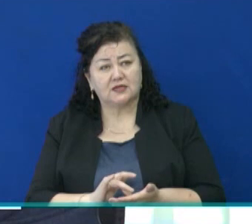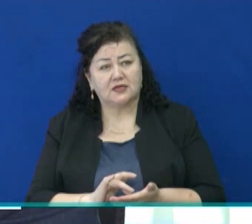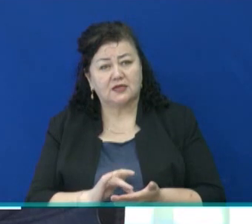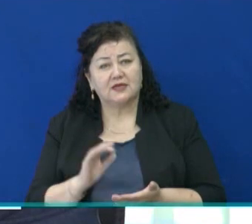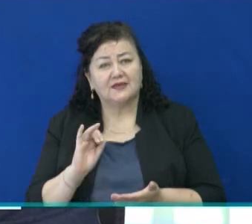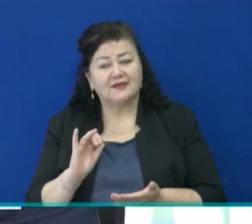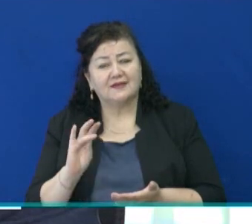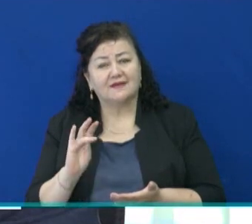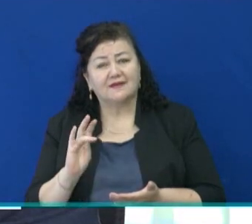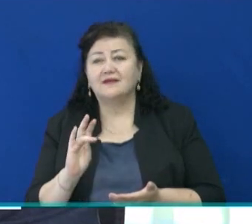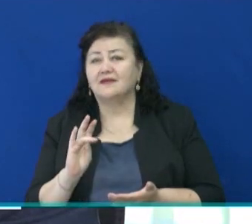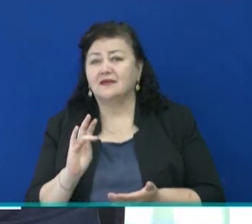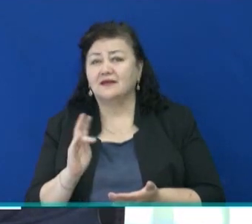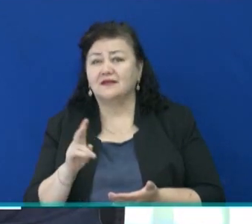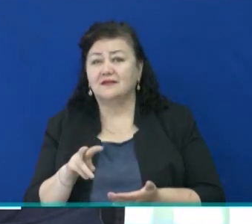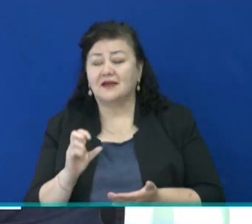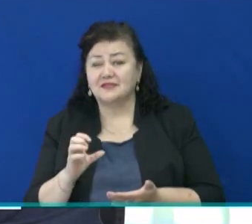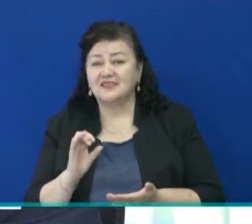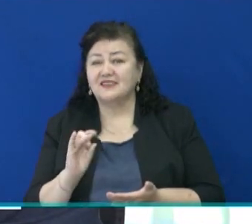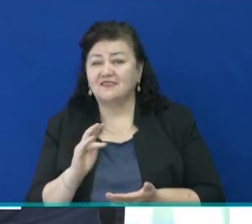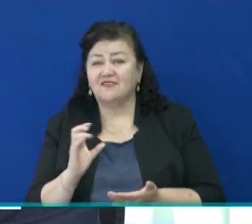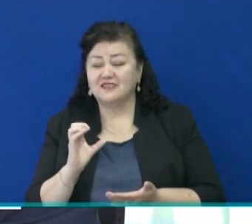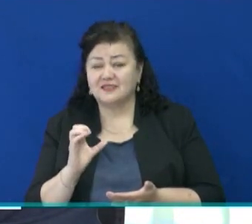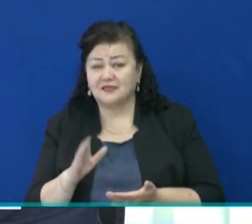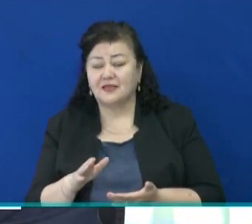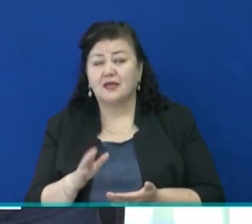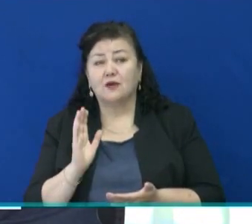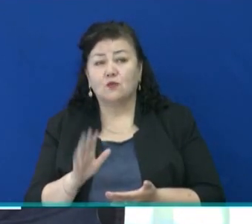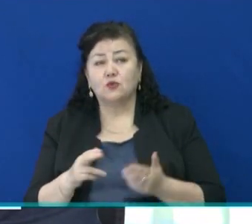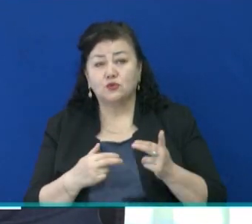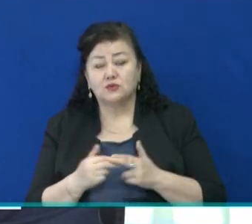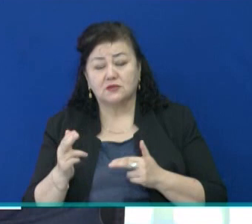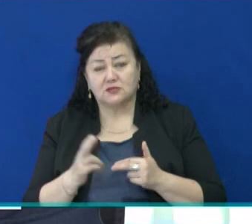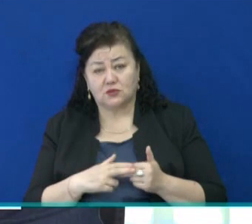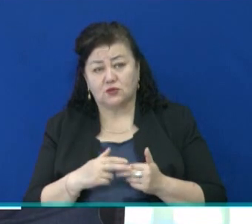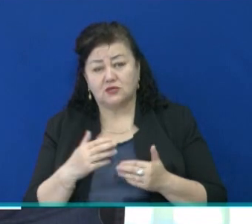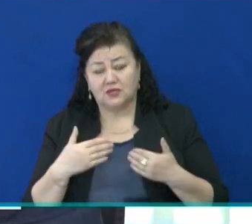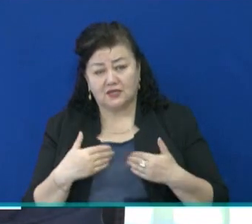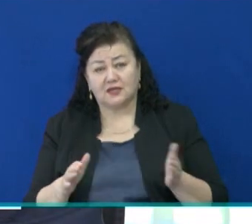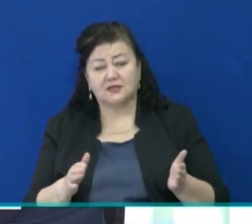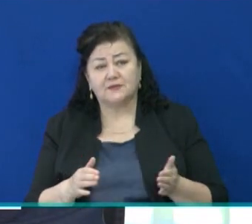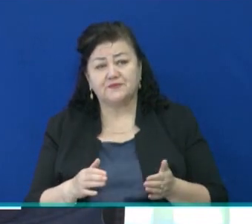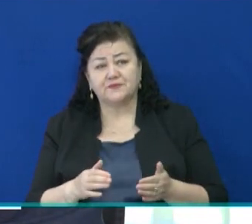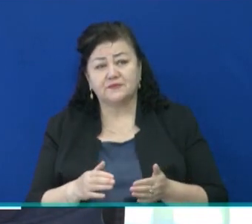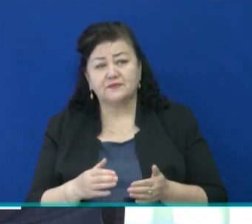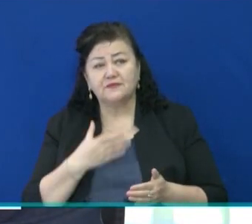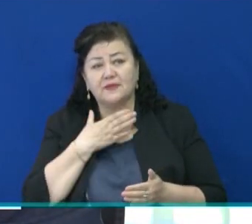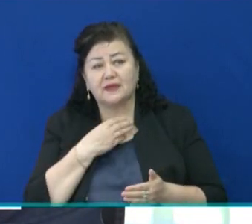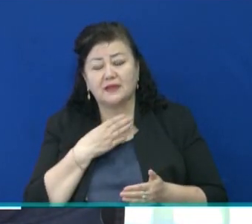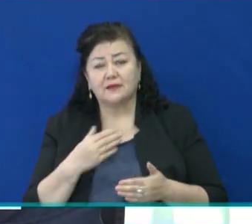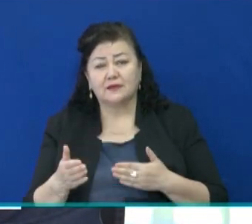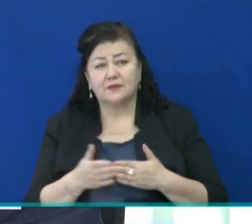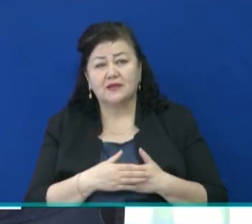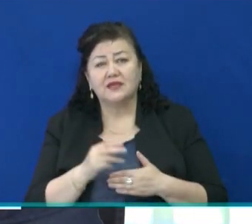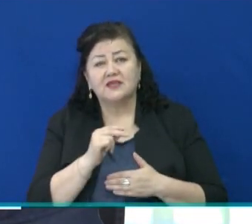Инвест деген ет өңдеуші кәсіпорнымыз іске қосылып жатыр. Сонымен қатар осы Семейдің маңындағы